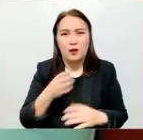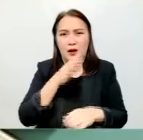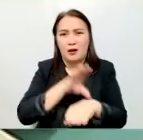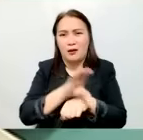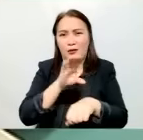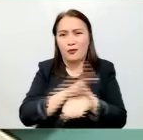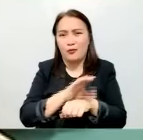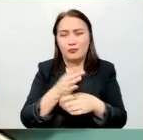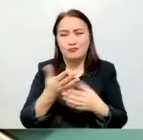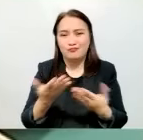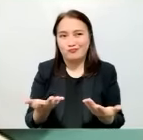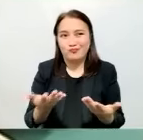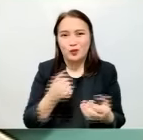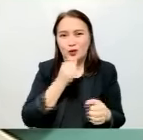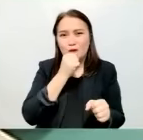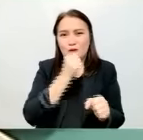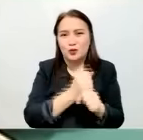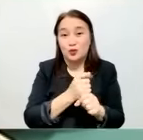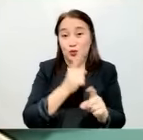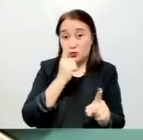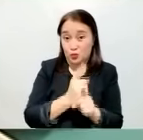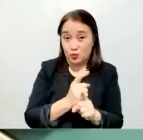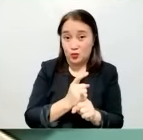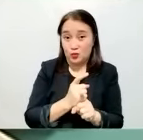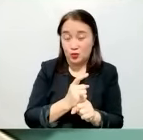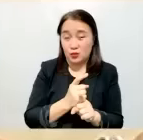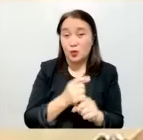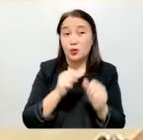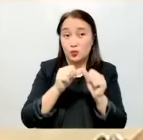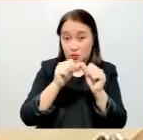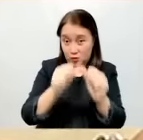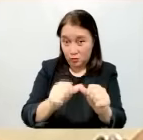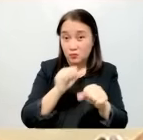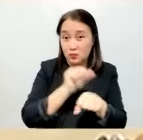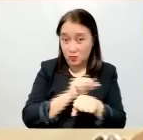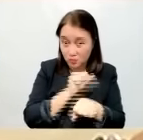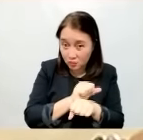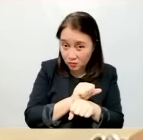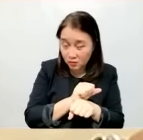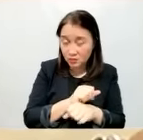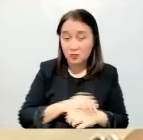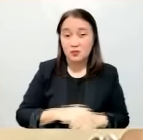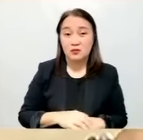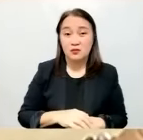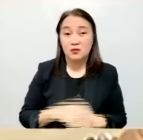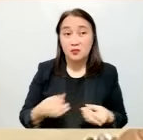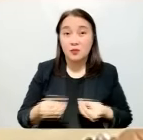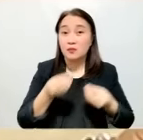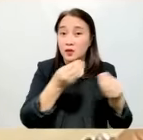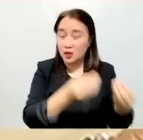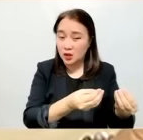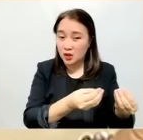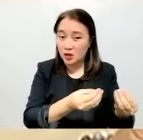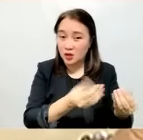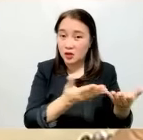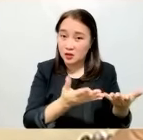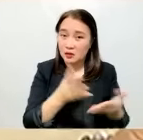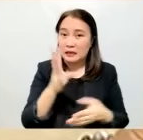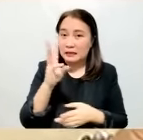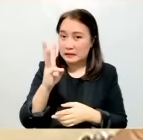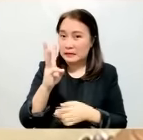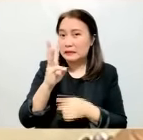raw kasiguruhan kung talaga bang walang mawawala ng trabaho. Ang ibibigay sa kanila is probationary for 6 months.